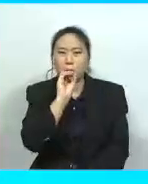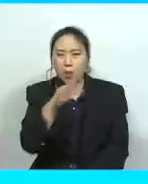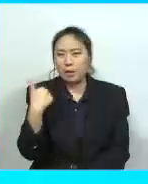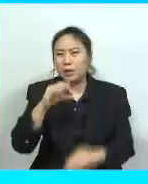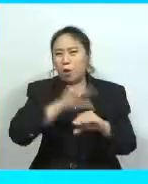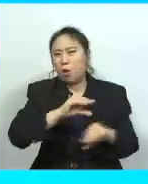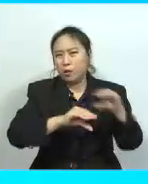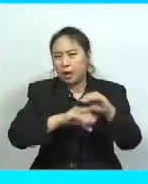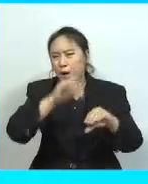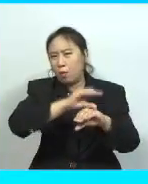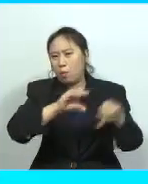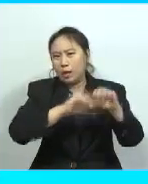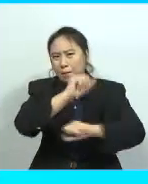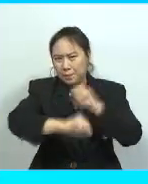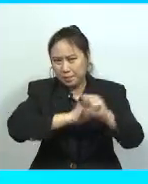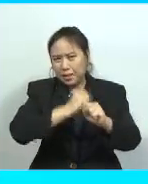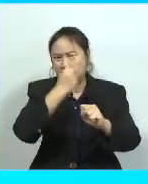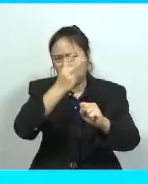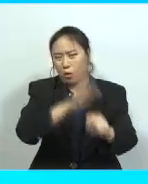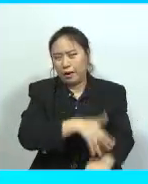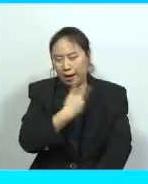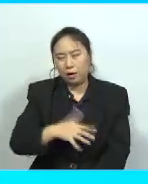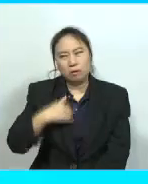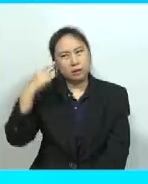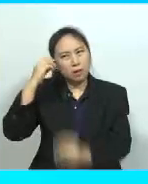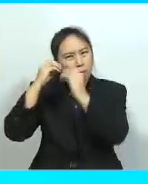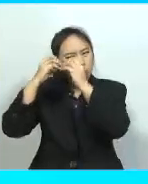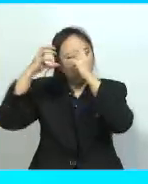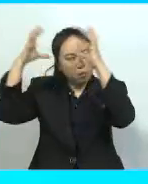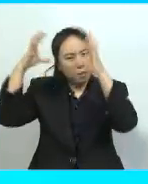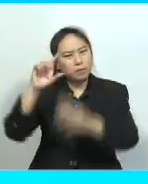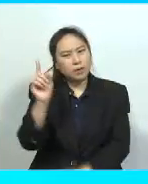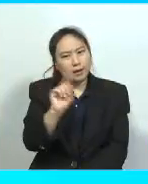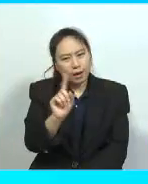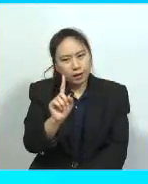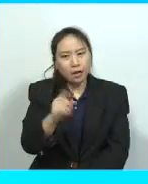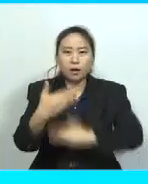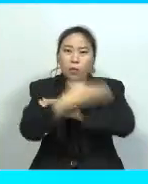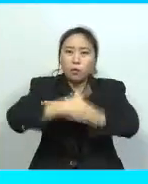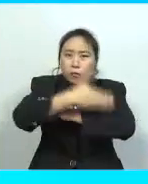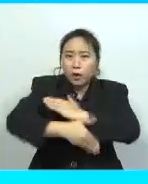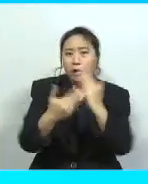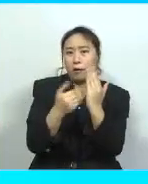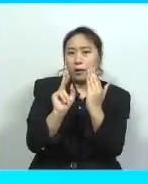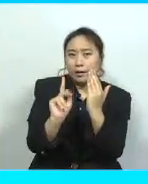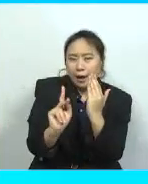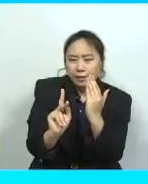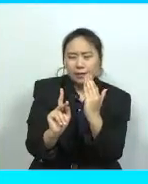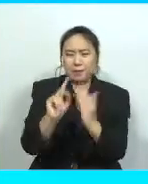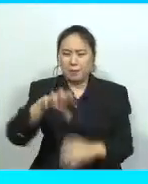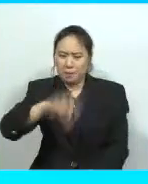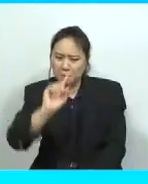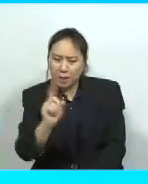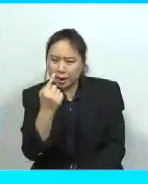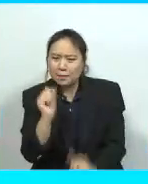าที่มีการก่อสร้างมานานกว่า2ปียังนึกภาพไม่ออกว่าเอ๊ะหน้าตาสถานีรถไฟขอนแก่นแห่งใหม่จะเป็นอย่าง